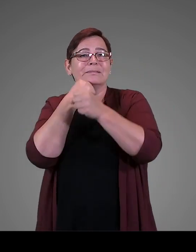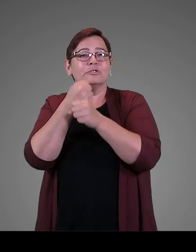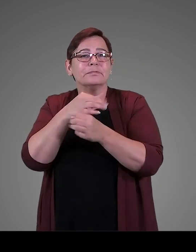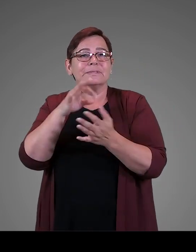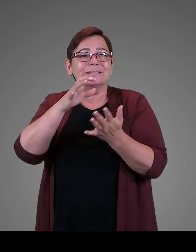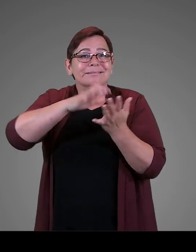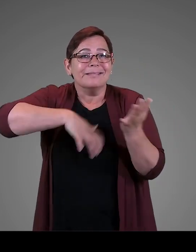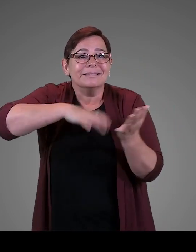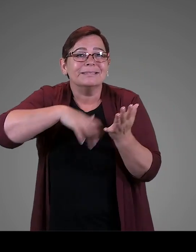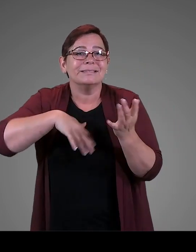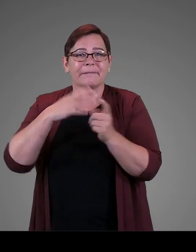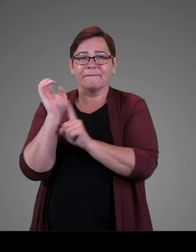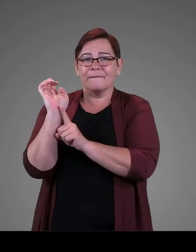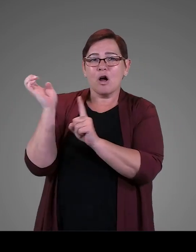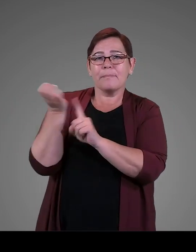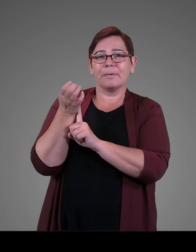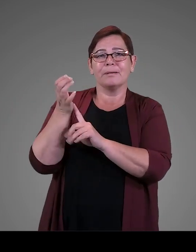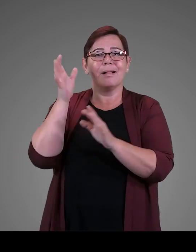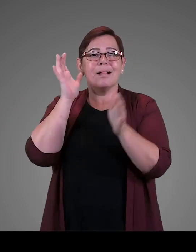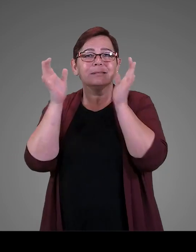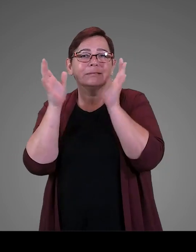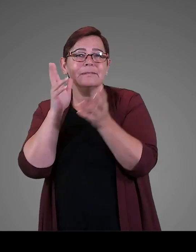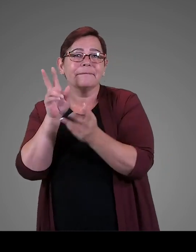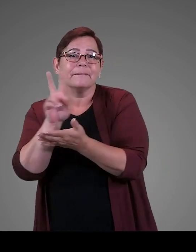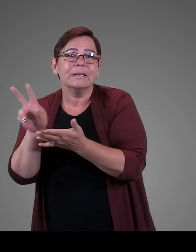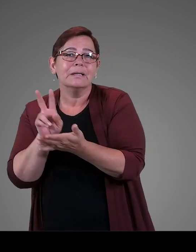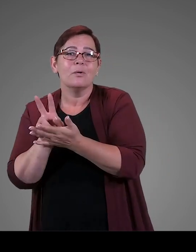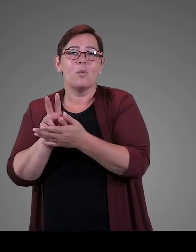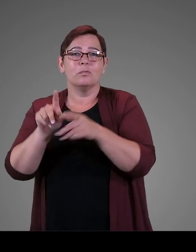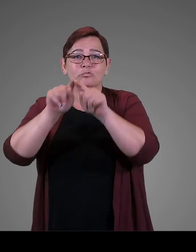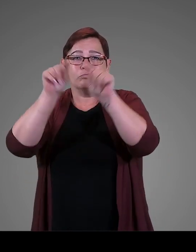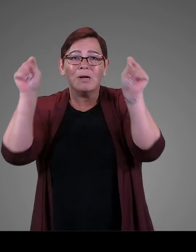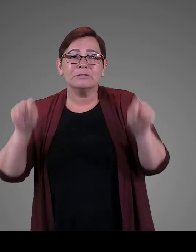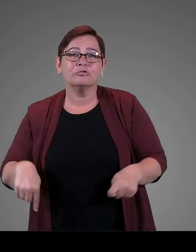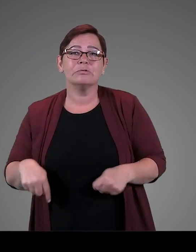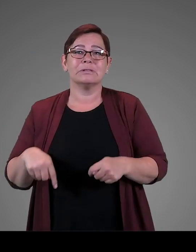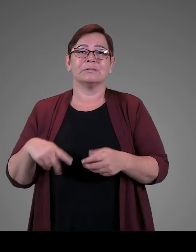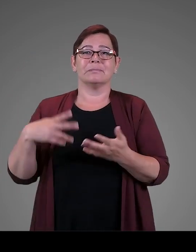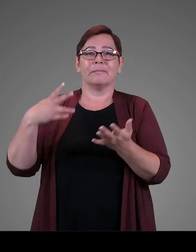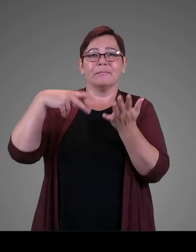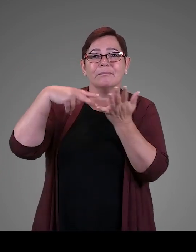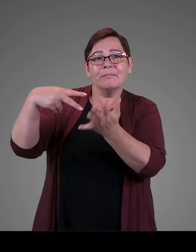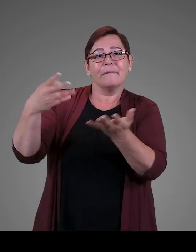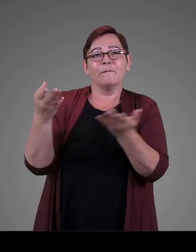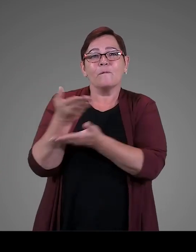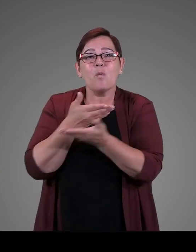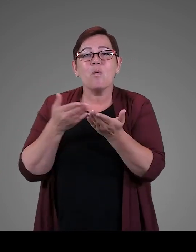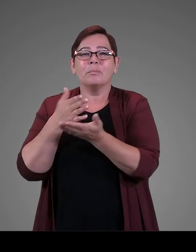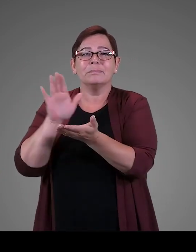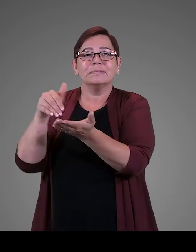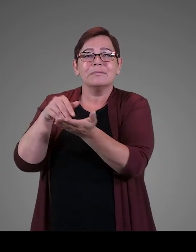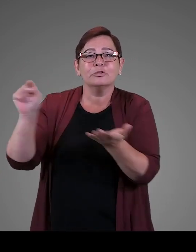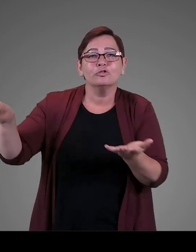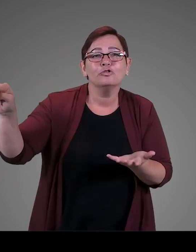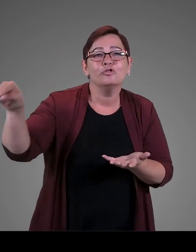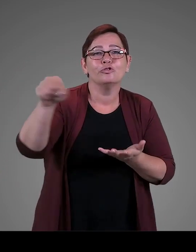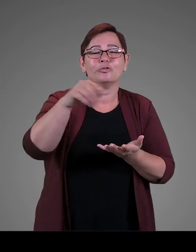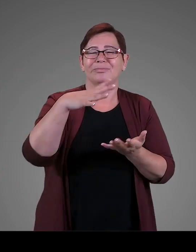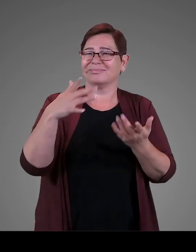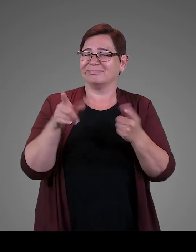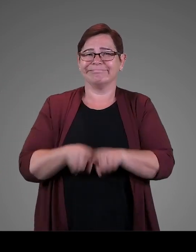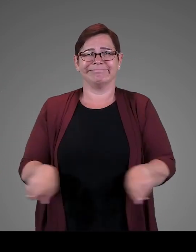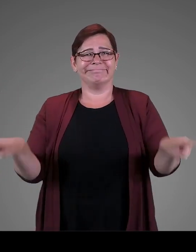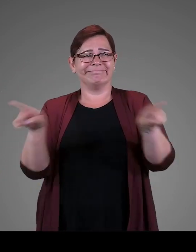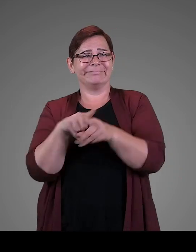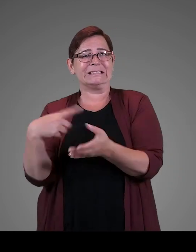j'ai lu 40 ans de textes sur notre milieu. J'ai écouté des vidéos, transcriptions, des forums comme